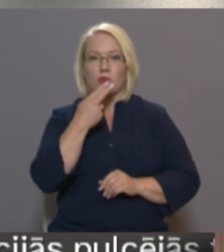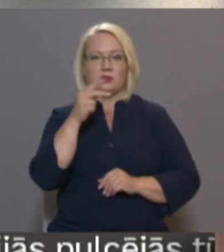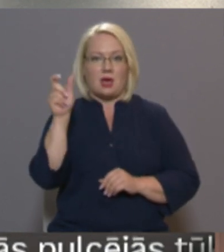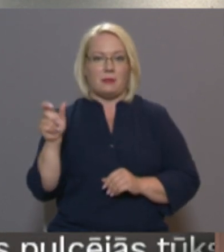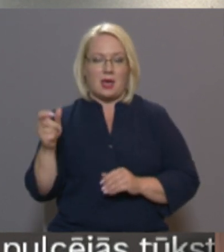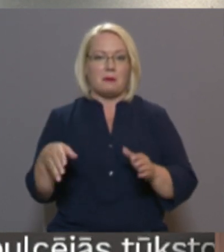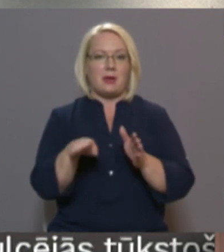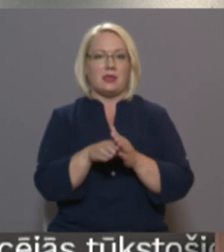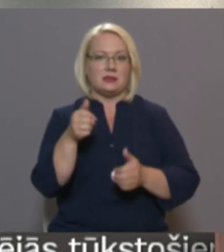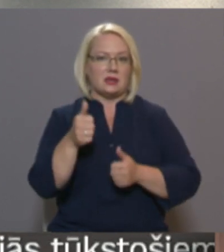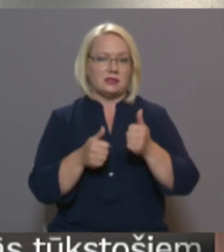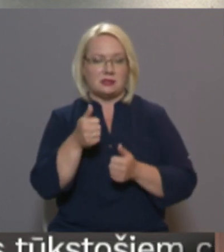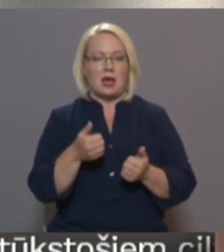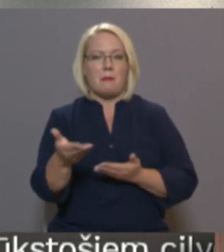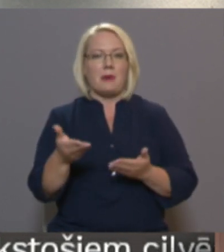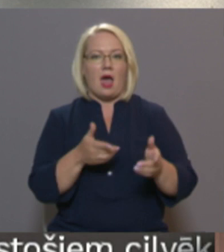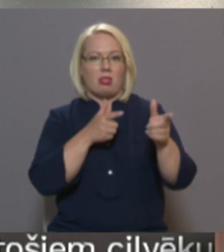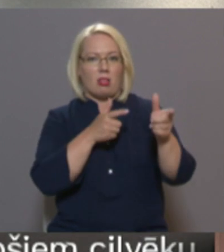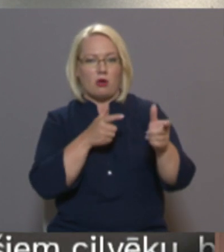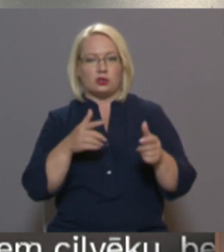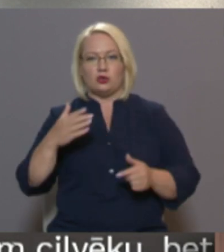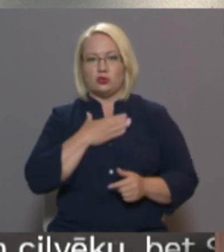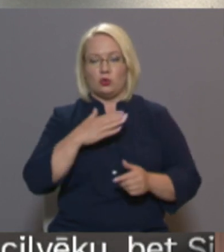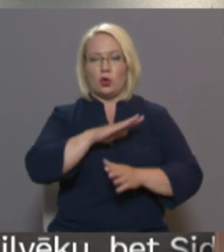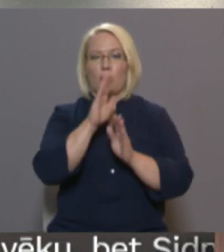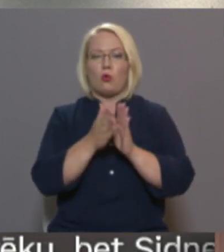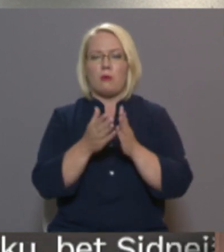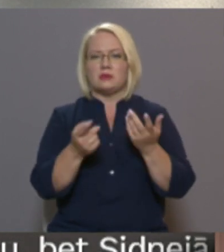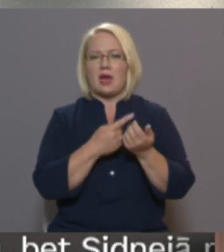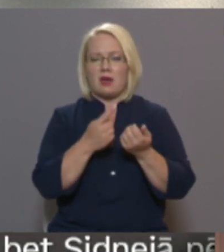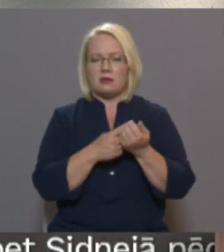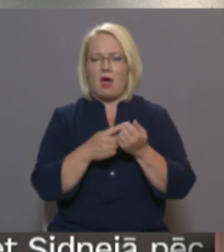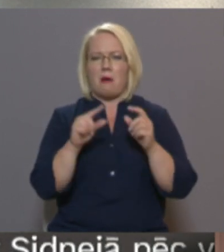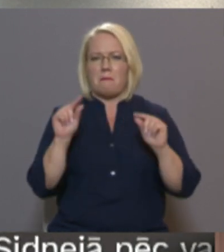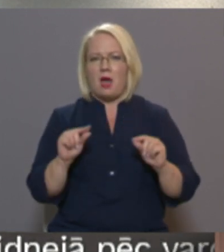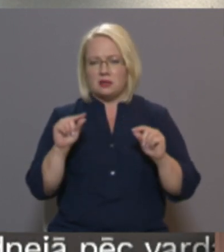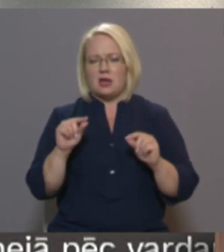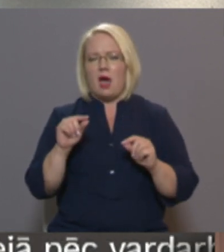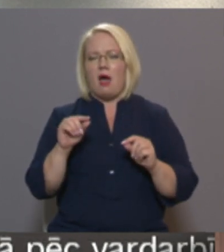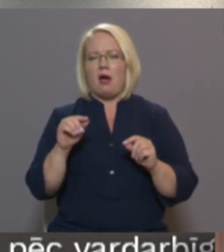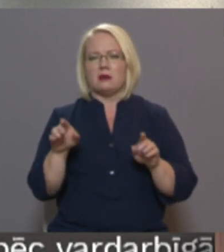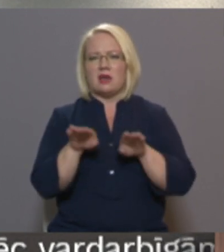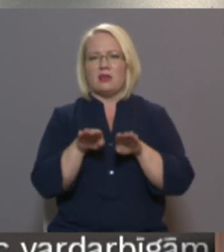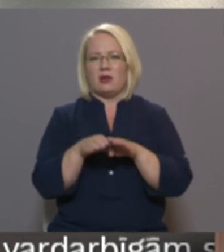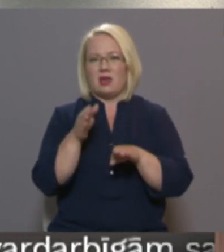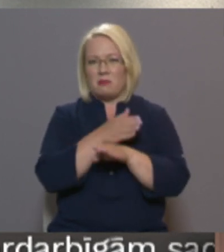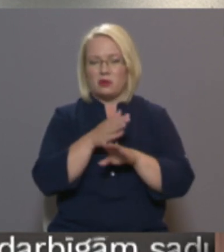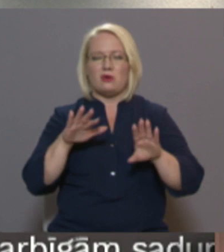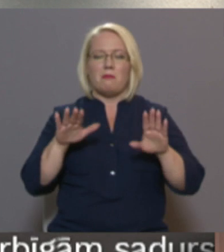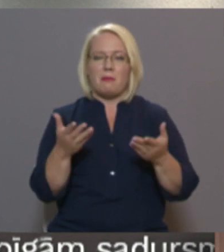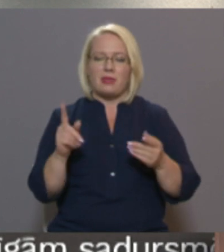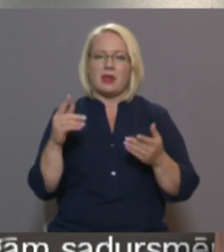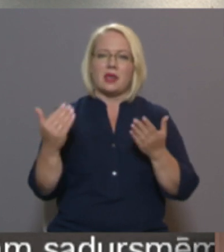piedalījās sacensībās biatlons ar suni. Kopskaitā tas gan esot mazāk nekā ierasts, bet prieks esot par to, ka klāt nākuši